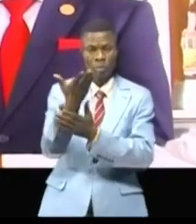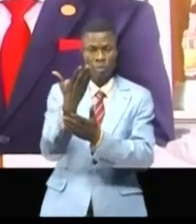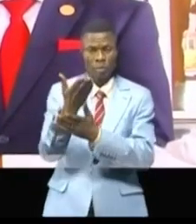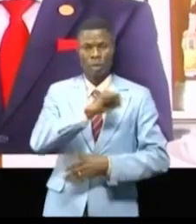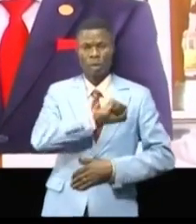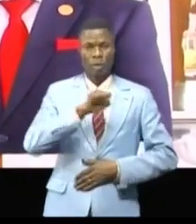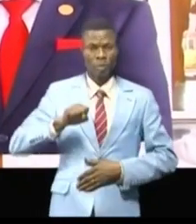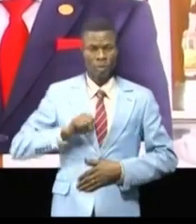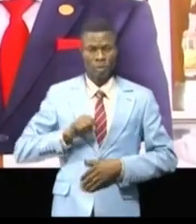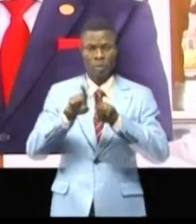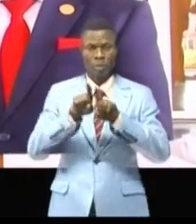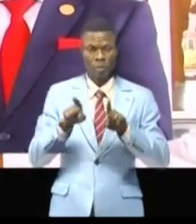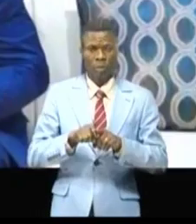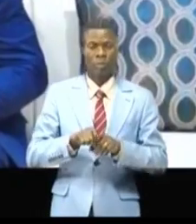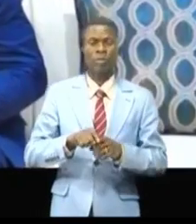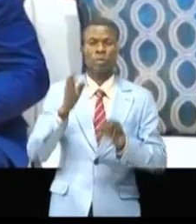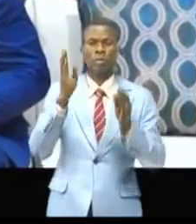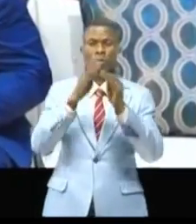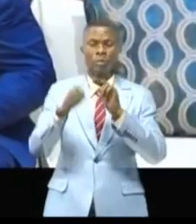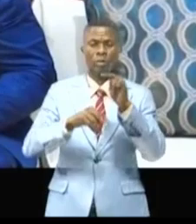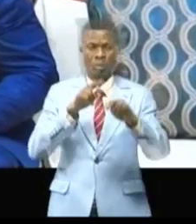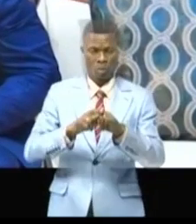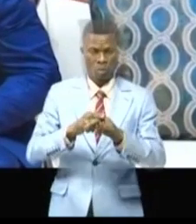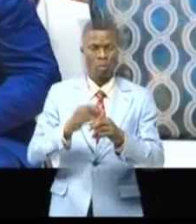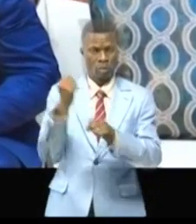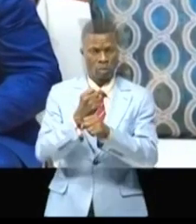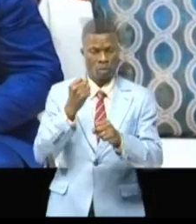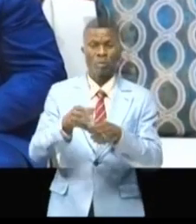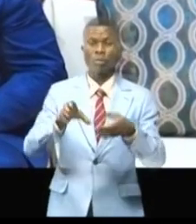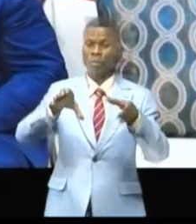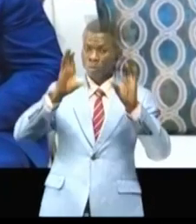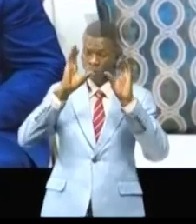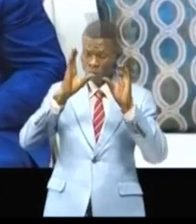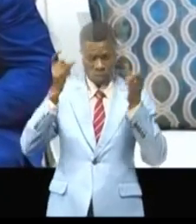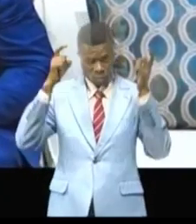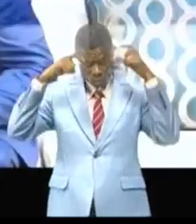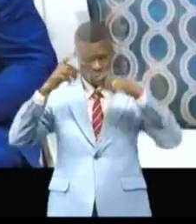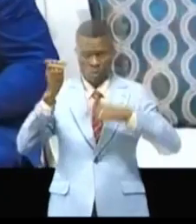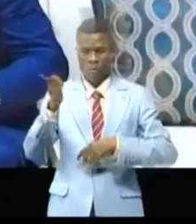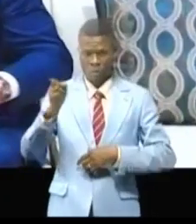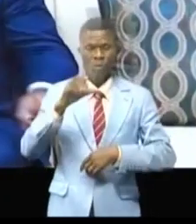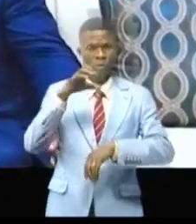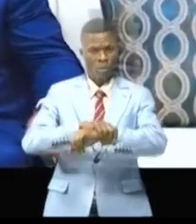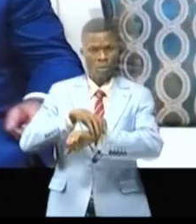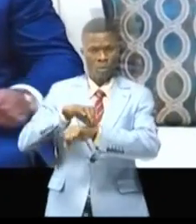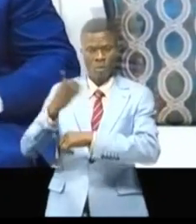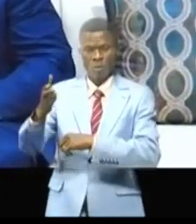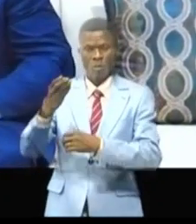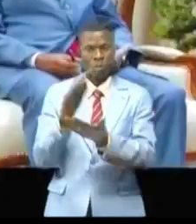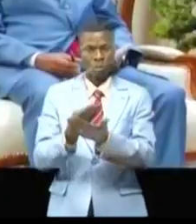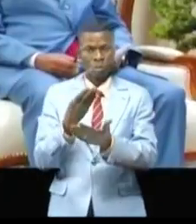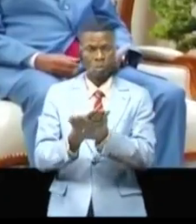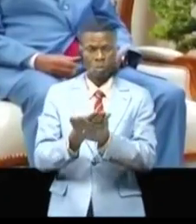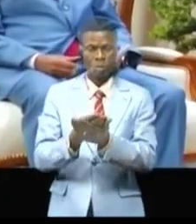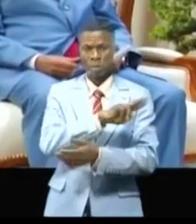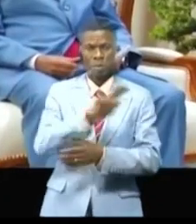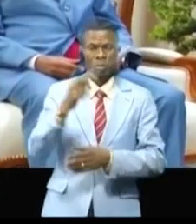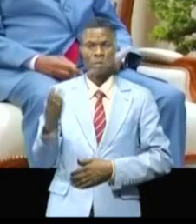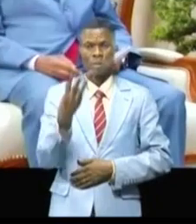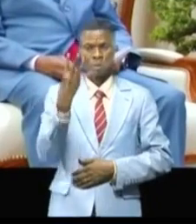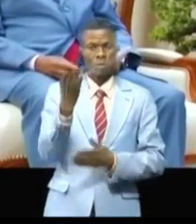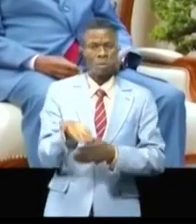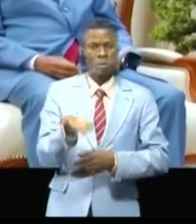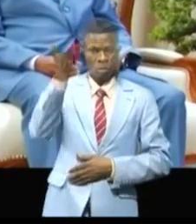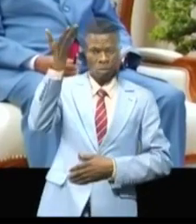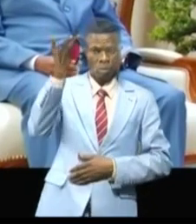Il y a des gens qui sont arrêtés. Le projet de budget de l'année 2023, qui a subi une forte augmentation par rapport